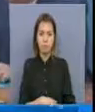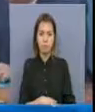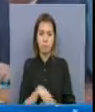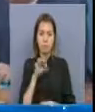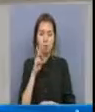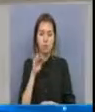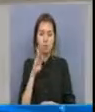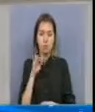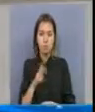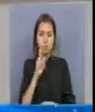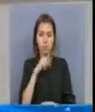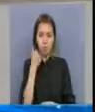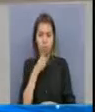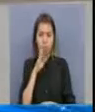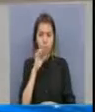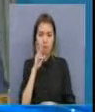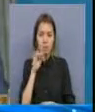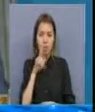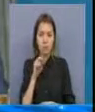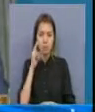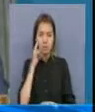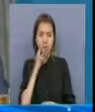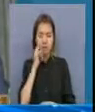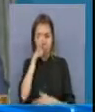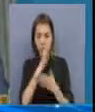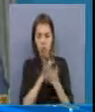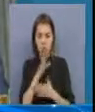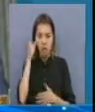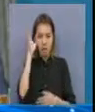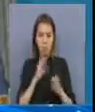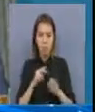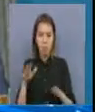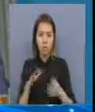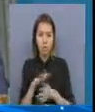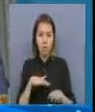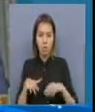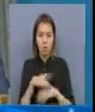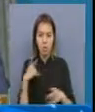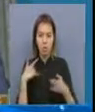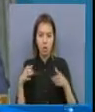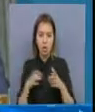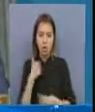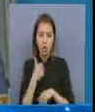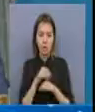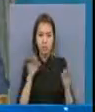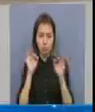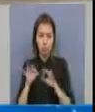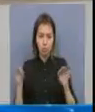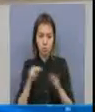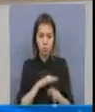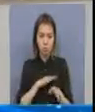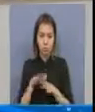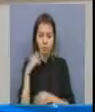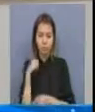Арман Жүдебаев 5 жылдан бері Құрманғазы атындағы Қазақ мемлекеттік академиялық халық аспаптар оркестрінің бас дирижері қызметін атқарып келді.